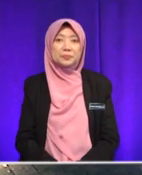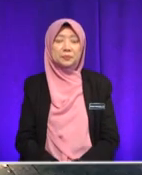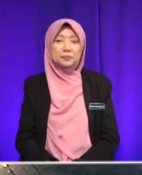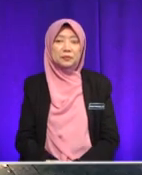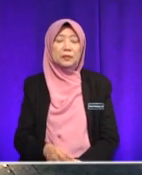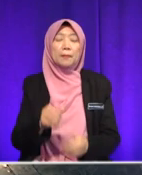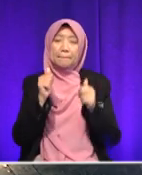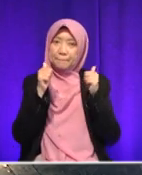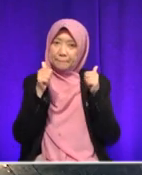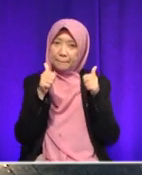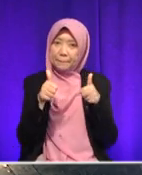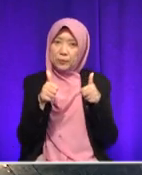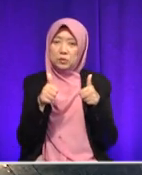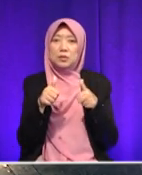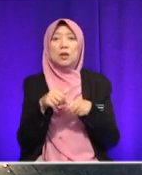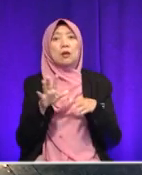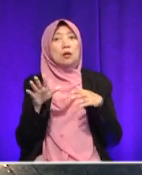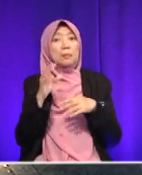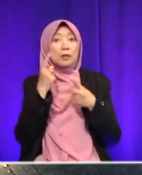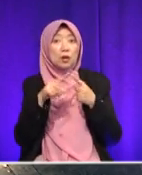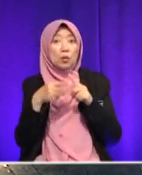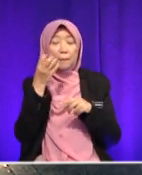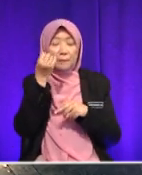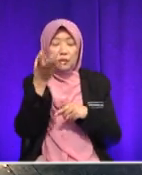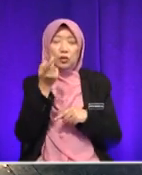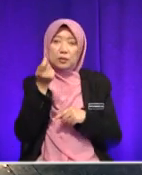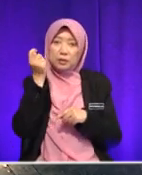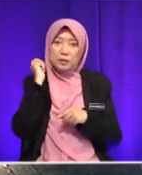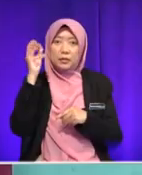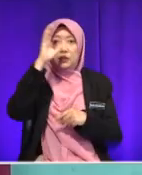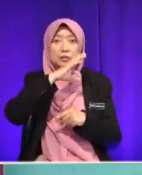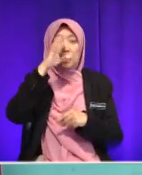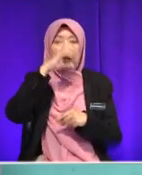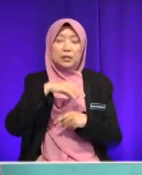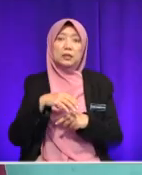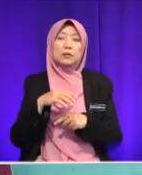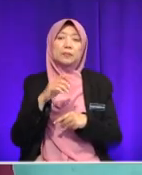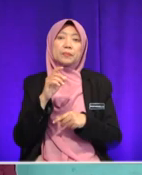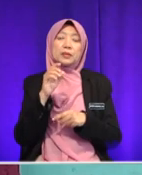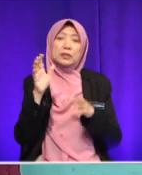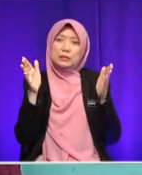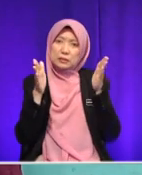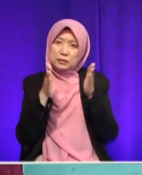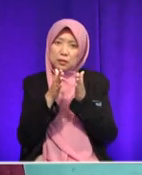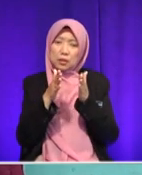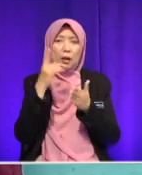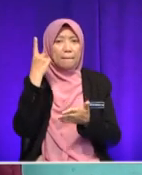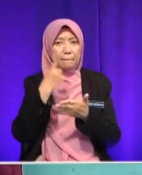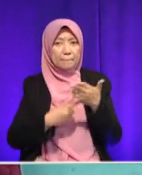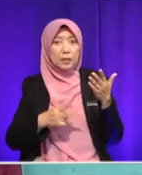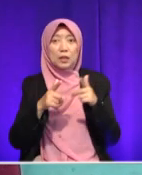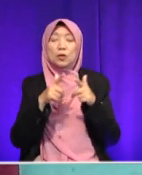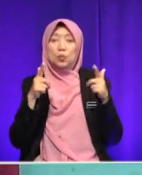ya. Macam kawan anda beritahu tadi. Jadi anda cari dulu trapezium yang kecil ni apakah